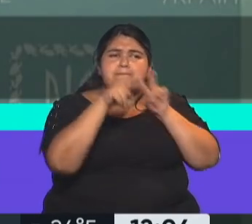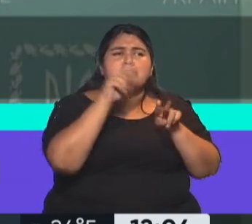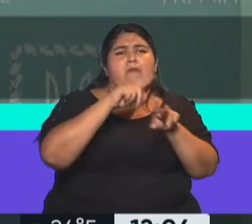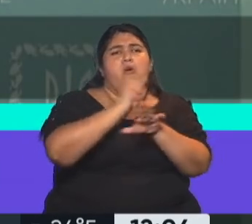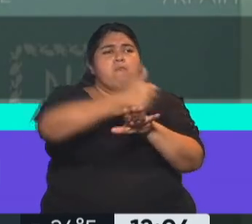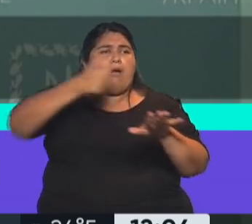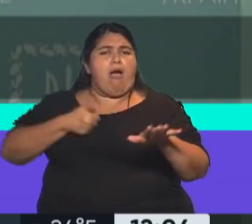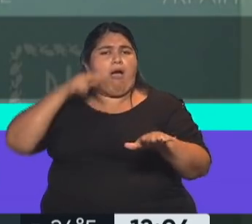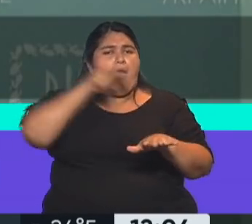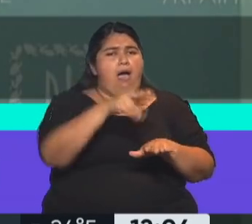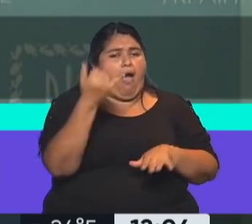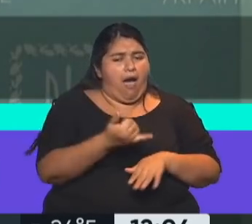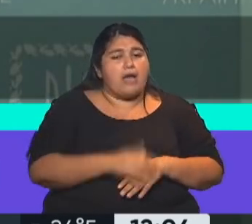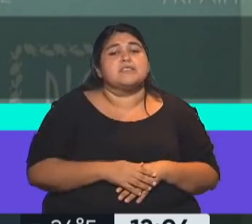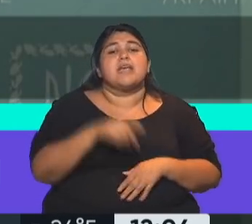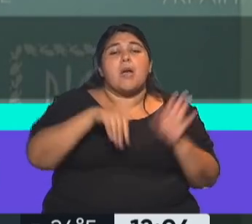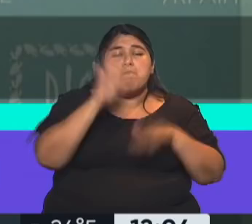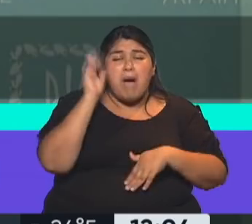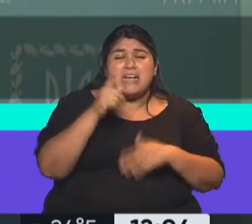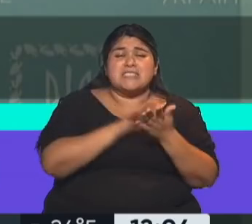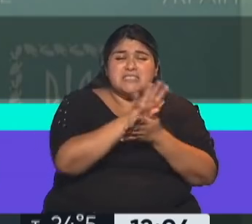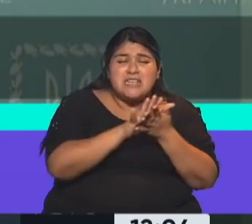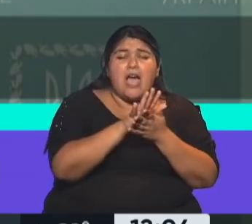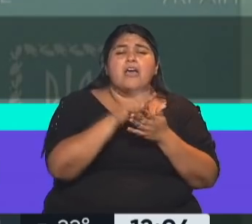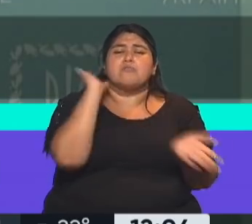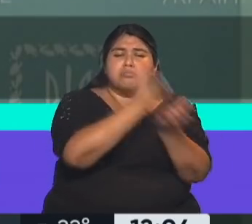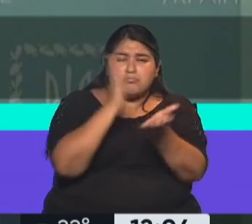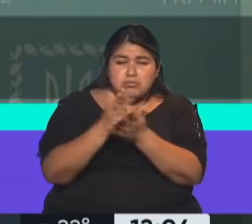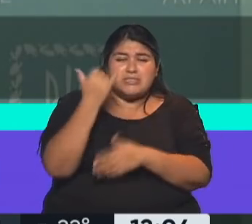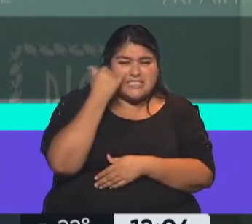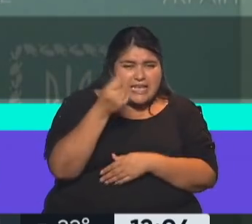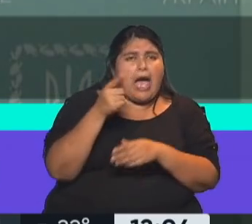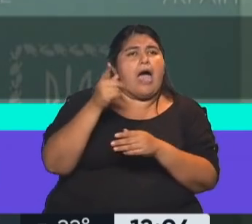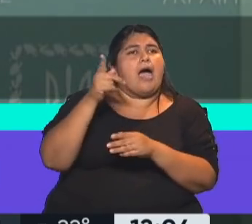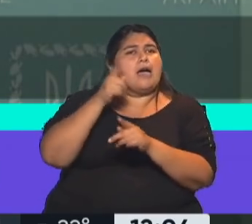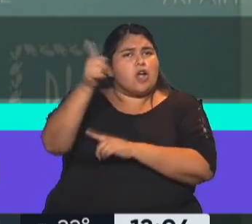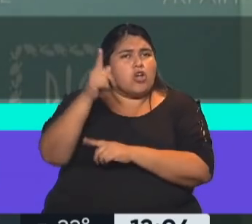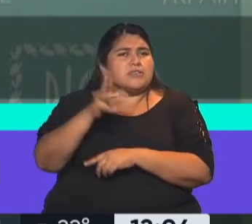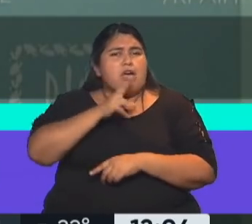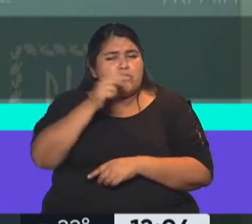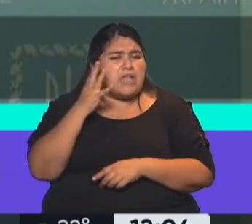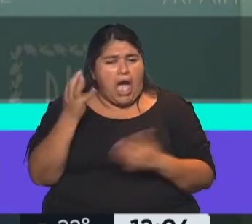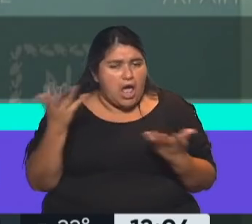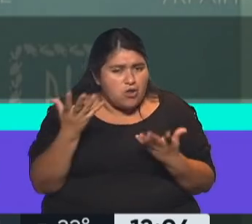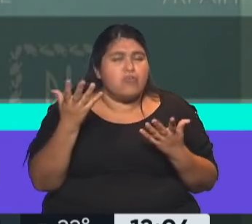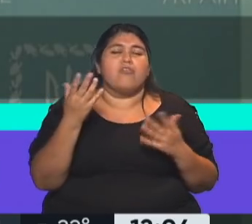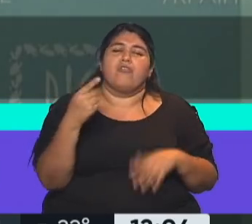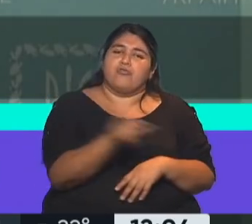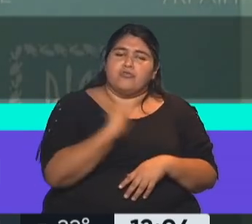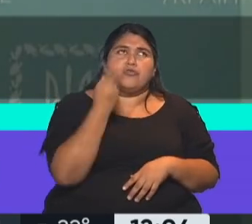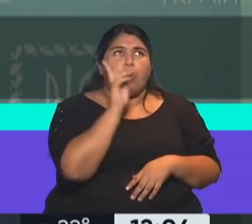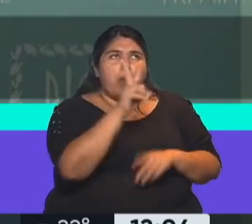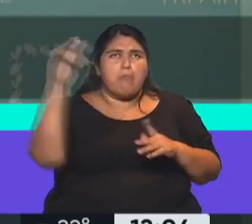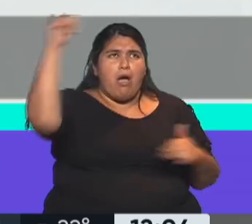здалеку. Чи переконали Росію вчорашні санкції? Ми чуємо у своєму небі і бачимо на своїй землі, що